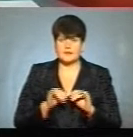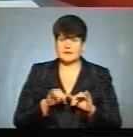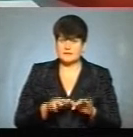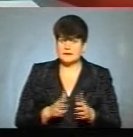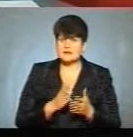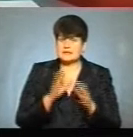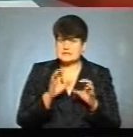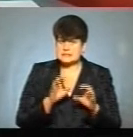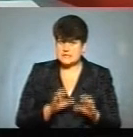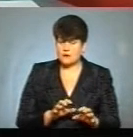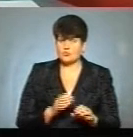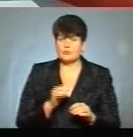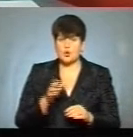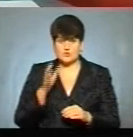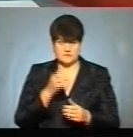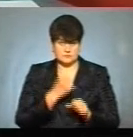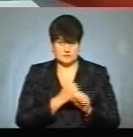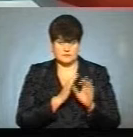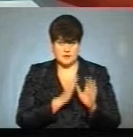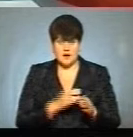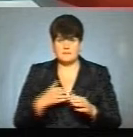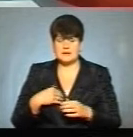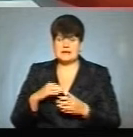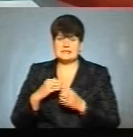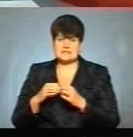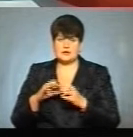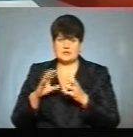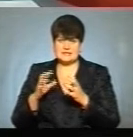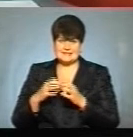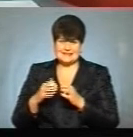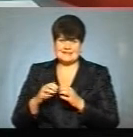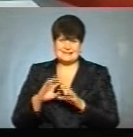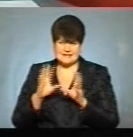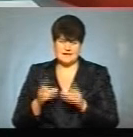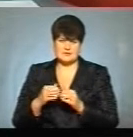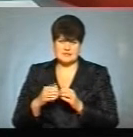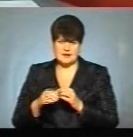про освіту основний, так, а ми в загально-середній складовій керуємося